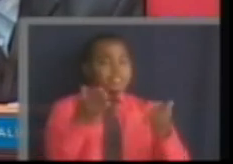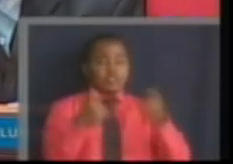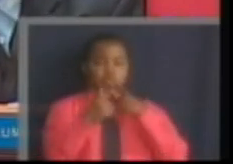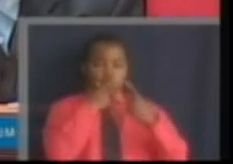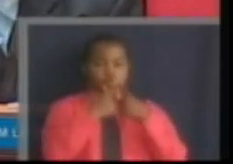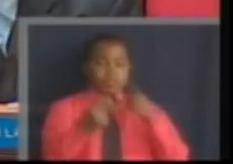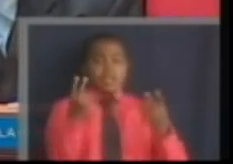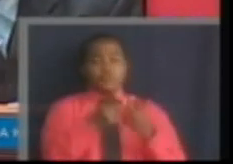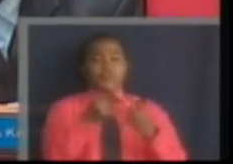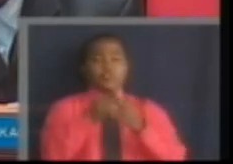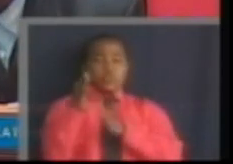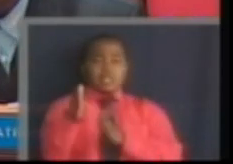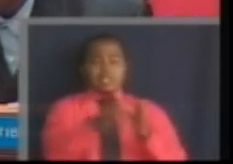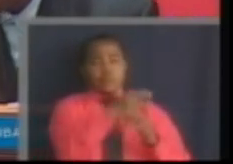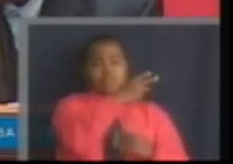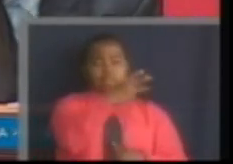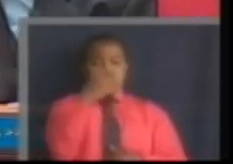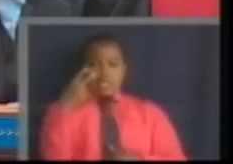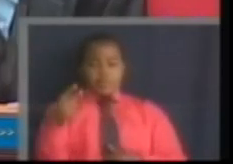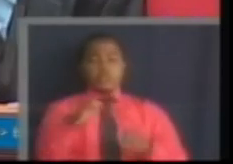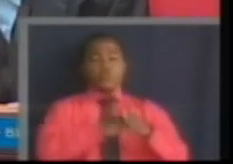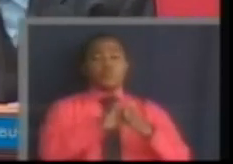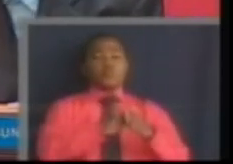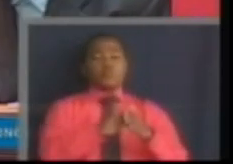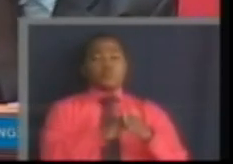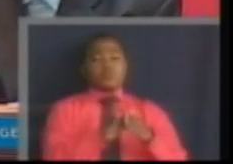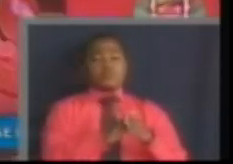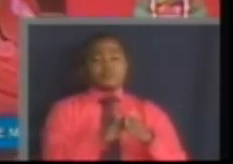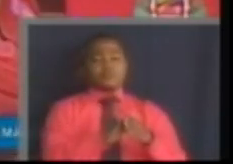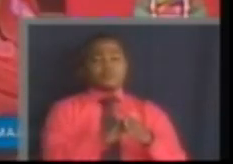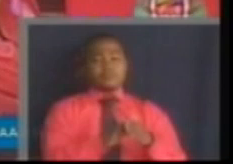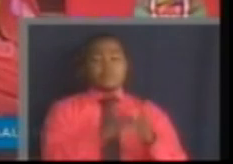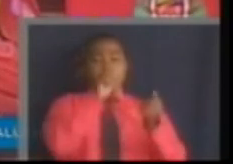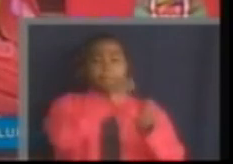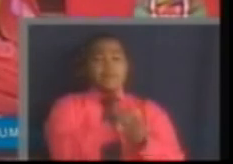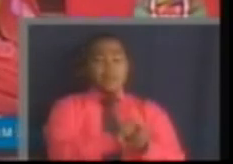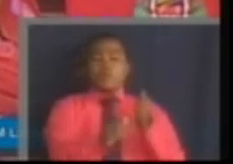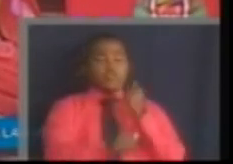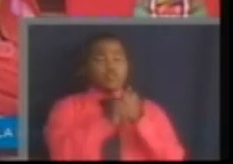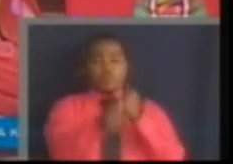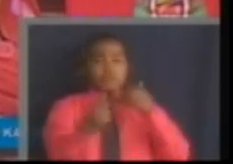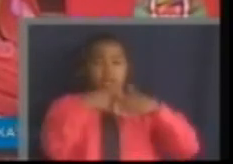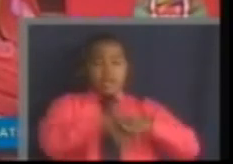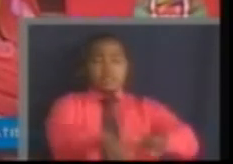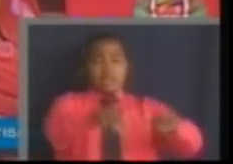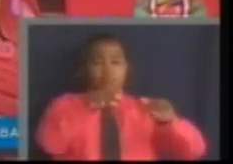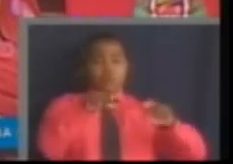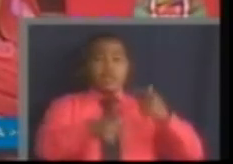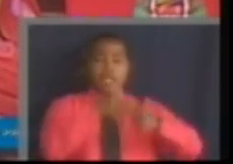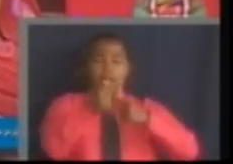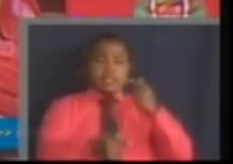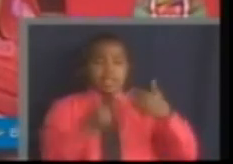wa 32B yanayohusiana na mambo yasiyoruhusiwa ndani ya bunge yaende ya vivyo kwenye